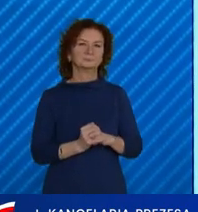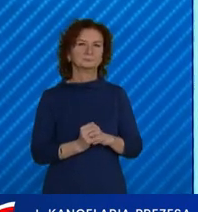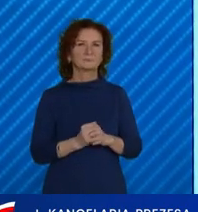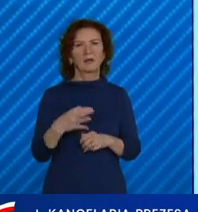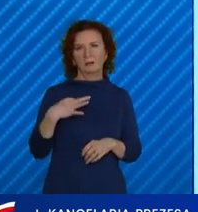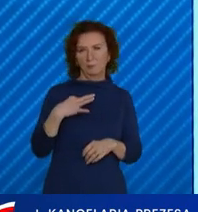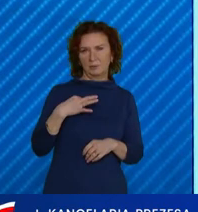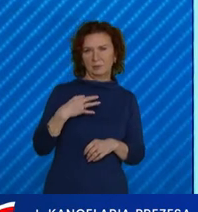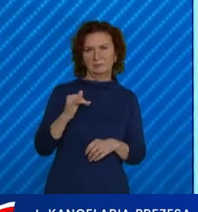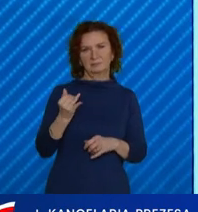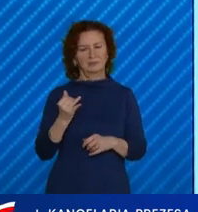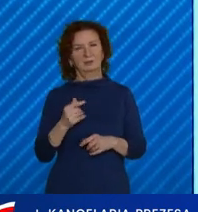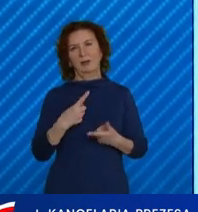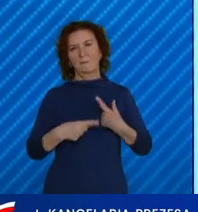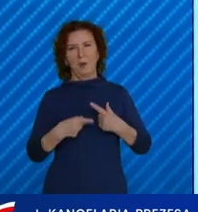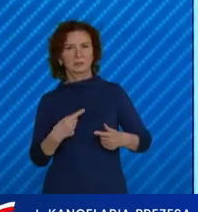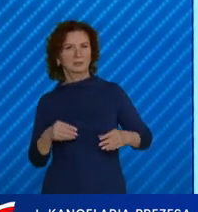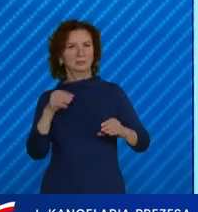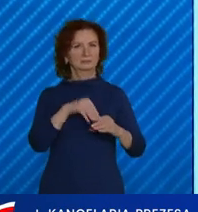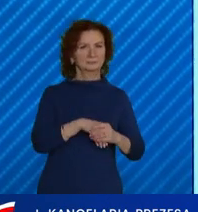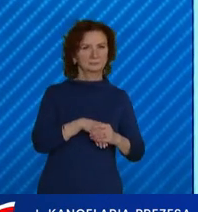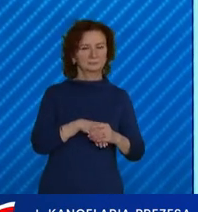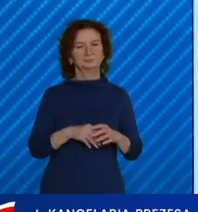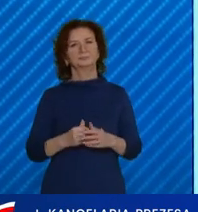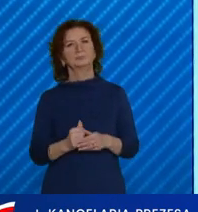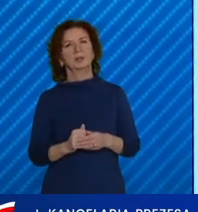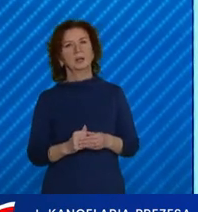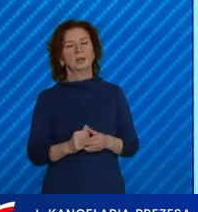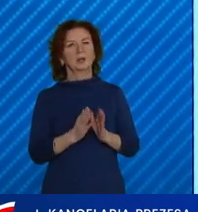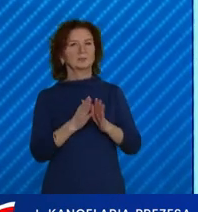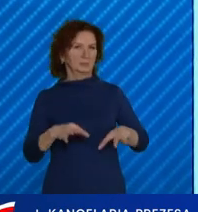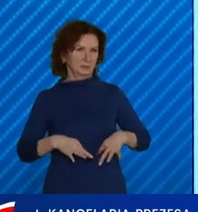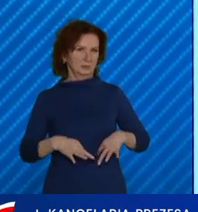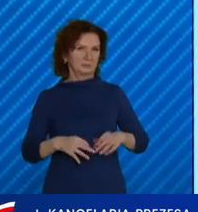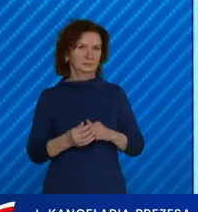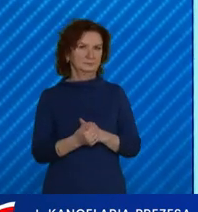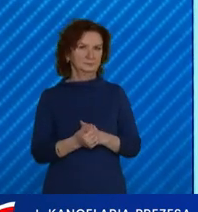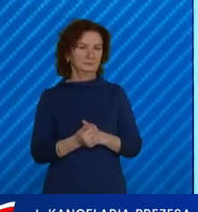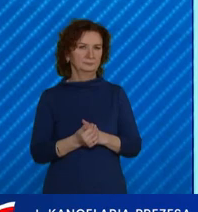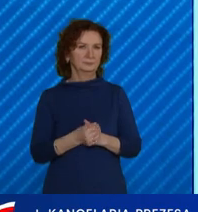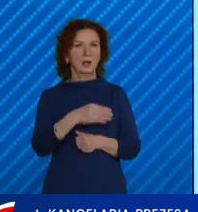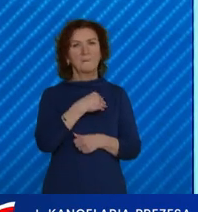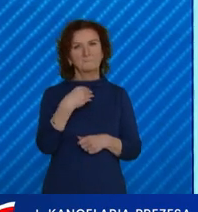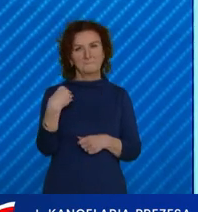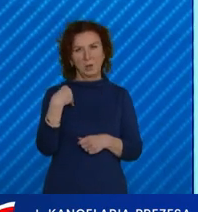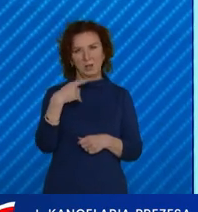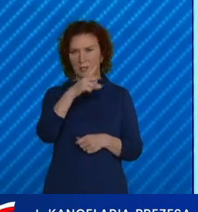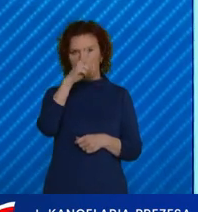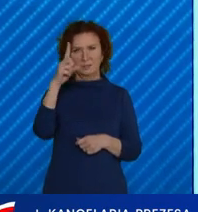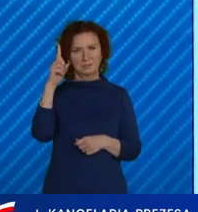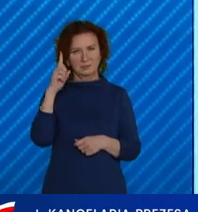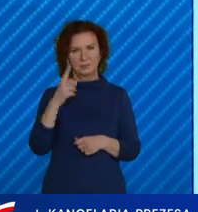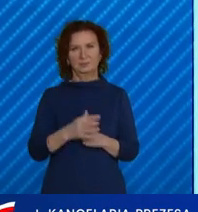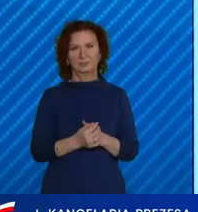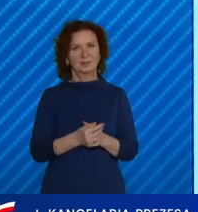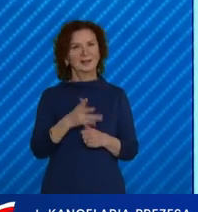niezależnie od tego, jakie formacje polityczne czy środowiska reprezentujemy. No proszę Państwa, Polacy po prostu nam nie